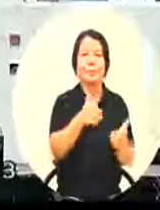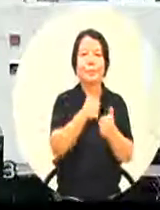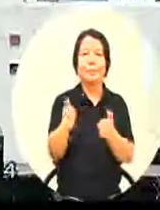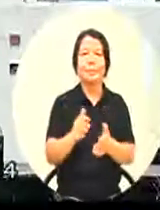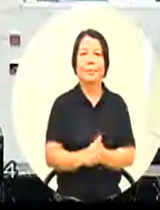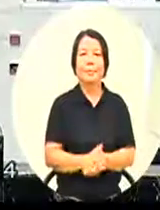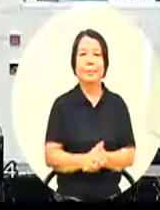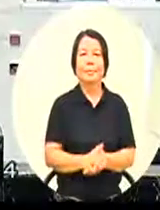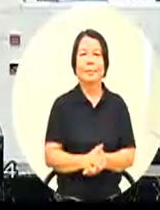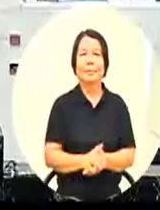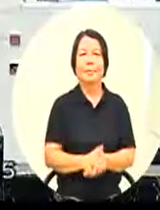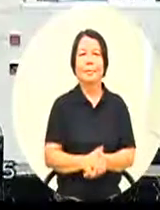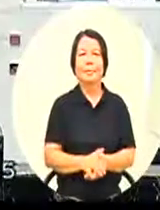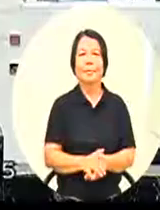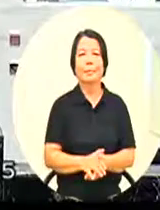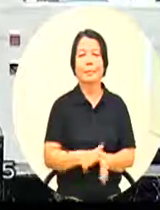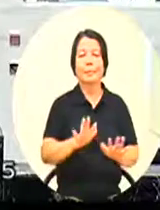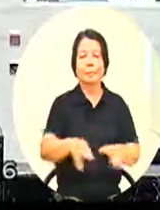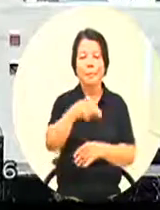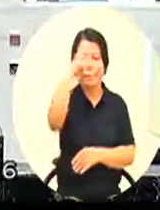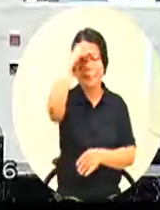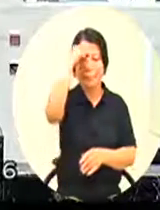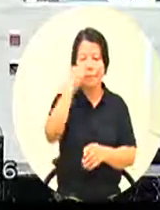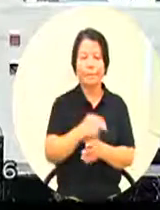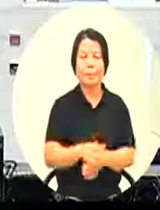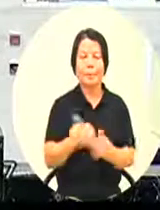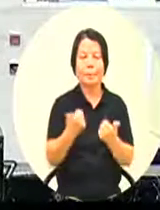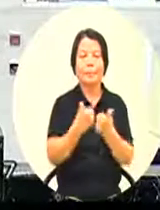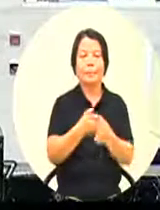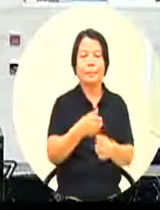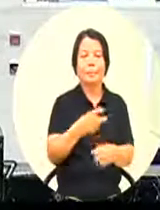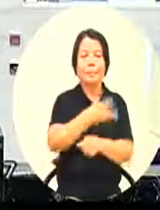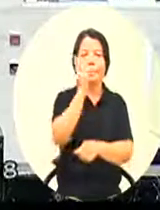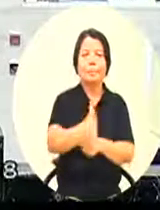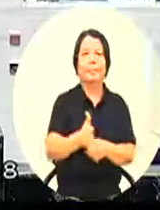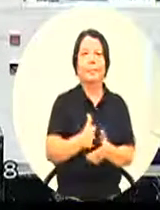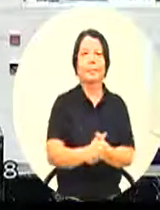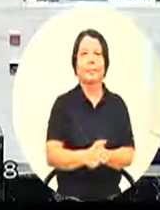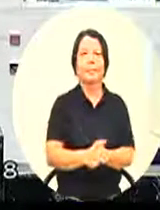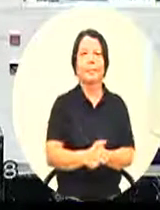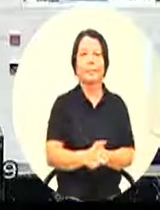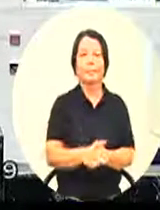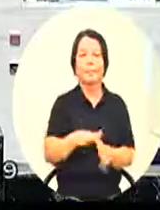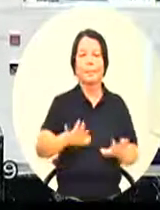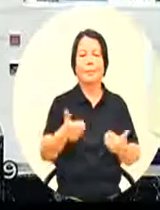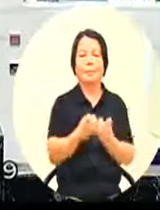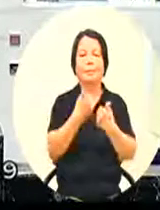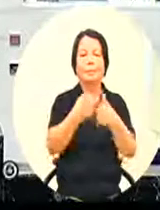我们下午呢开会时间是2点半，现在先散会。